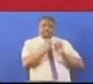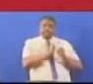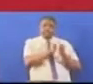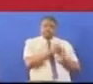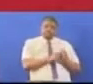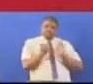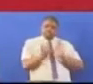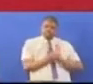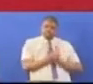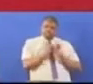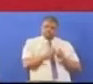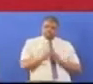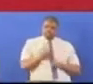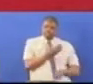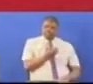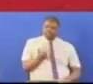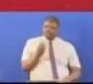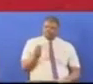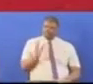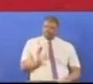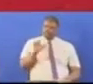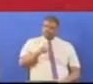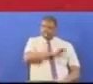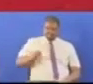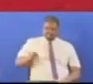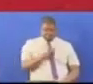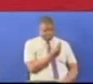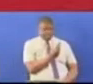marekebisho ya sheria mbalimbali namba 3 wa mwaka